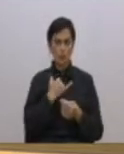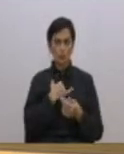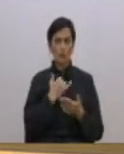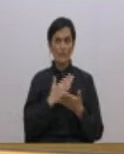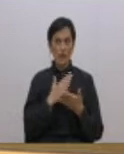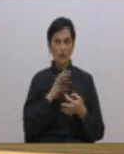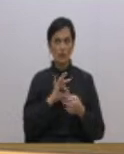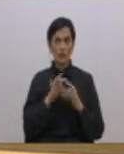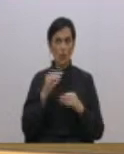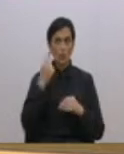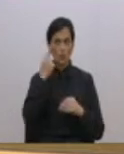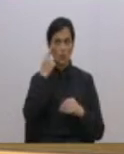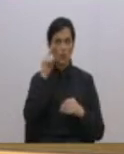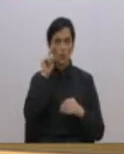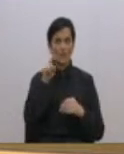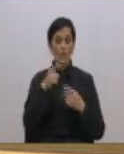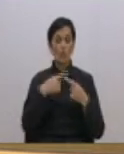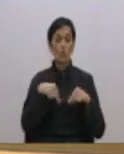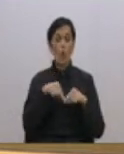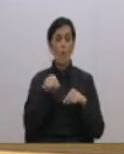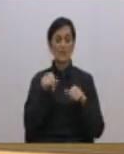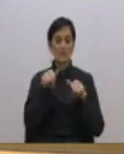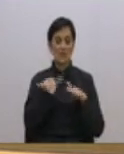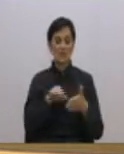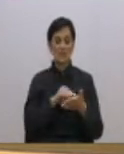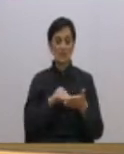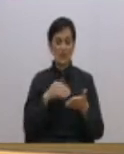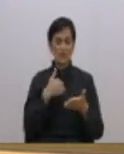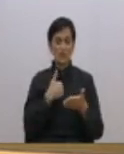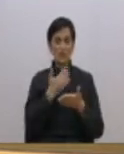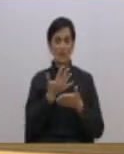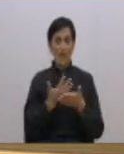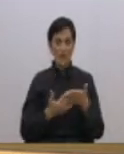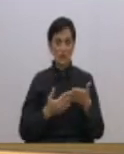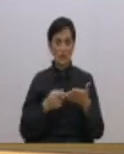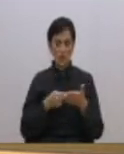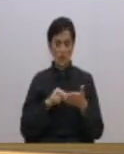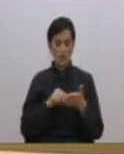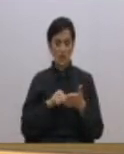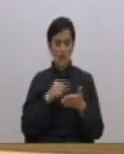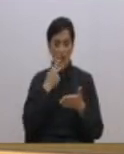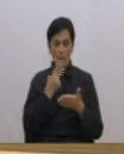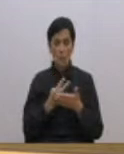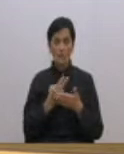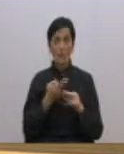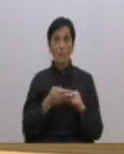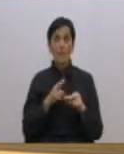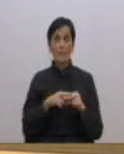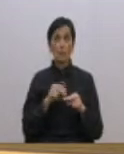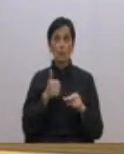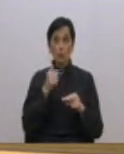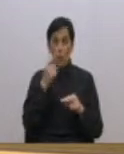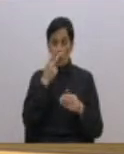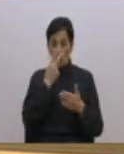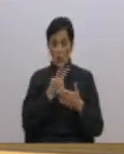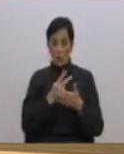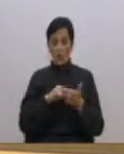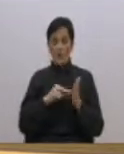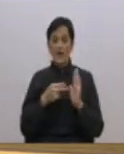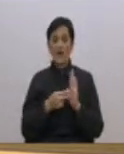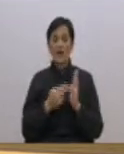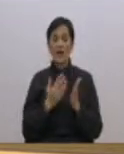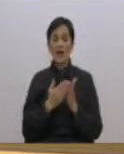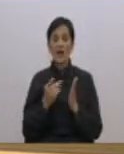კონკრეტული ინიციატივა, მათ შორის რომელიც კომიტეტის დასკვნაშიც და ჩვენს რეკომენდებს ჟელობაშიც ეს გამოიკვეთა. ამიტომ როგორია ხედვა ამ კუთხით, რამდენად შეიძლება